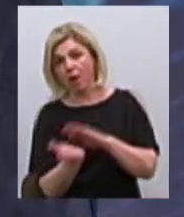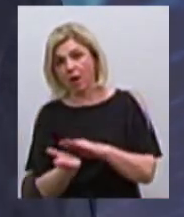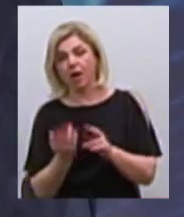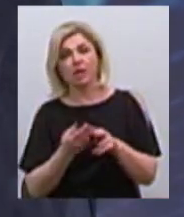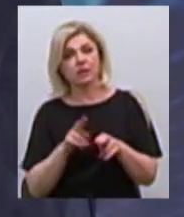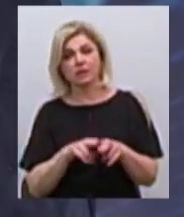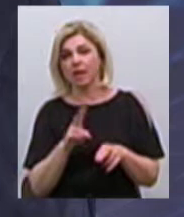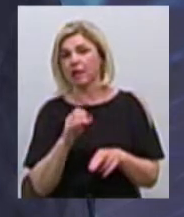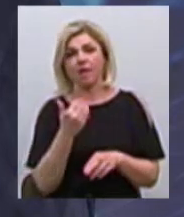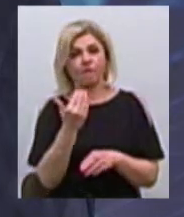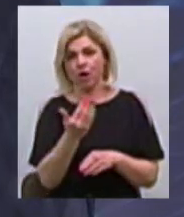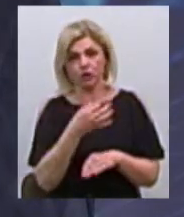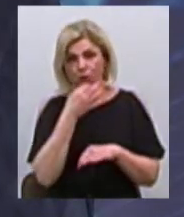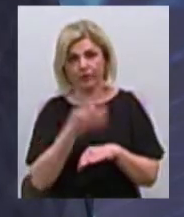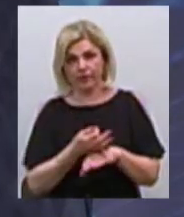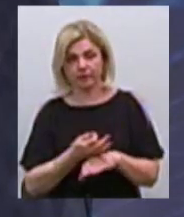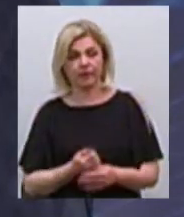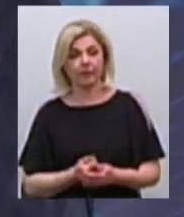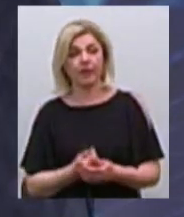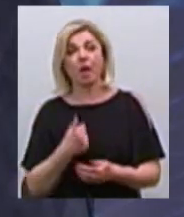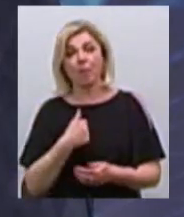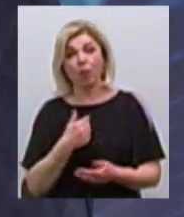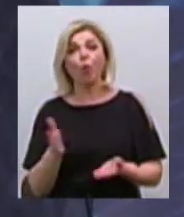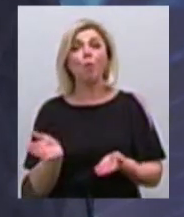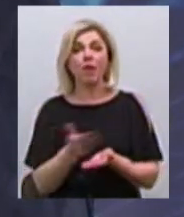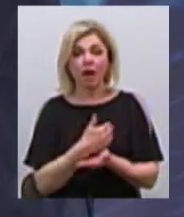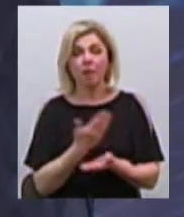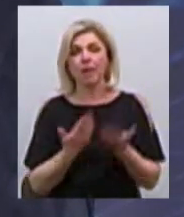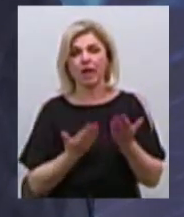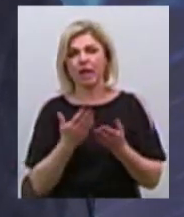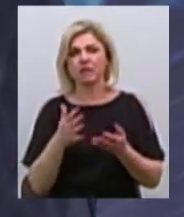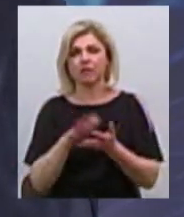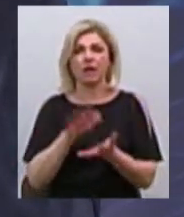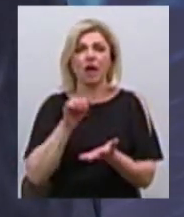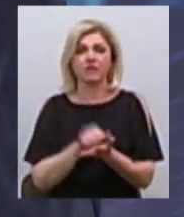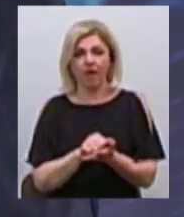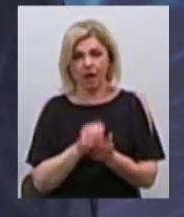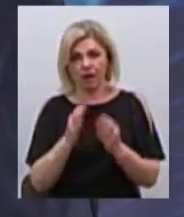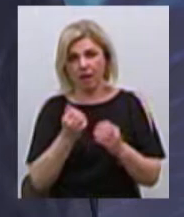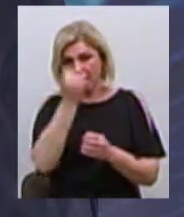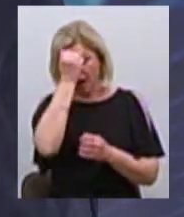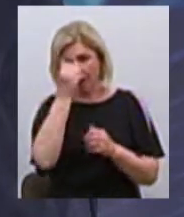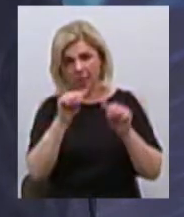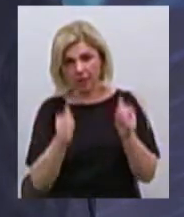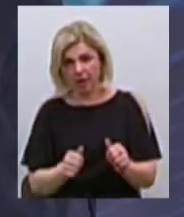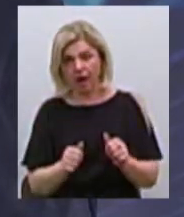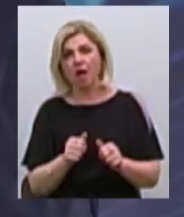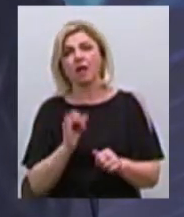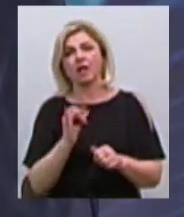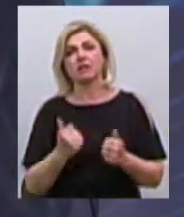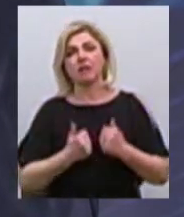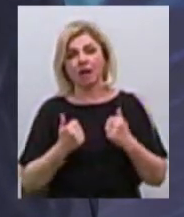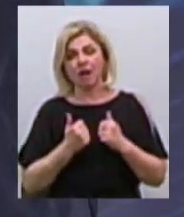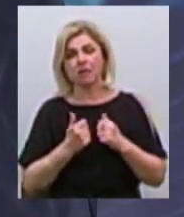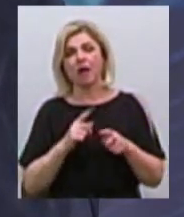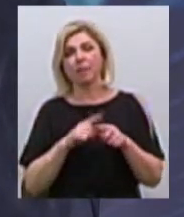відповідальності. Мы, естественно, убираем, если какие-то развалины, или стараемся оперативно